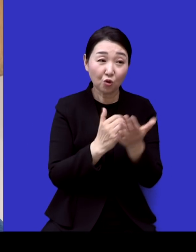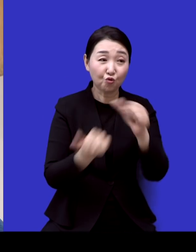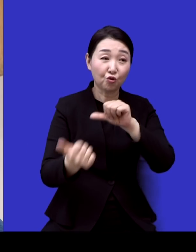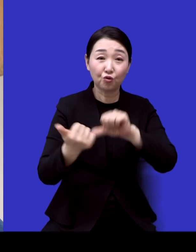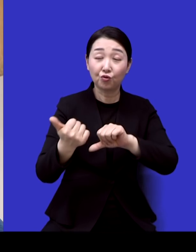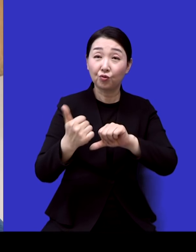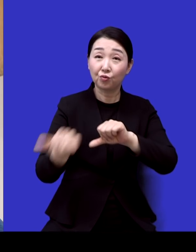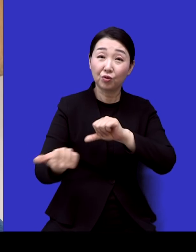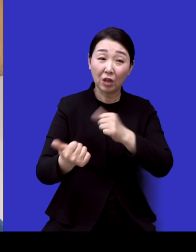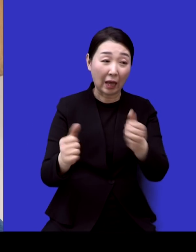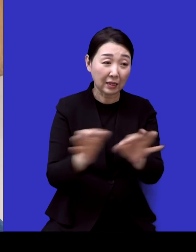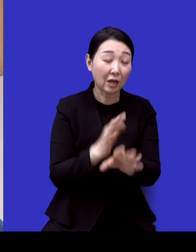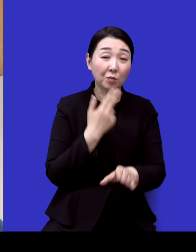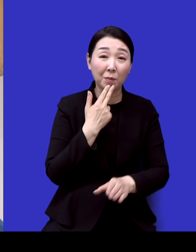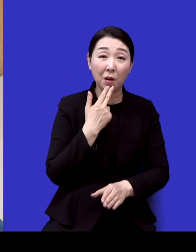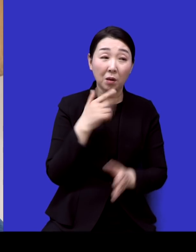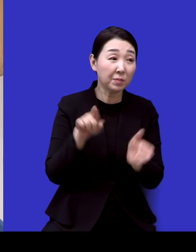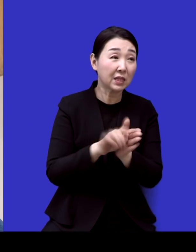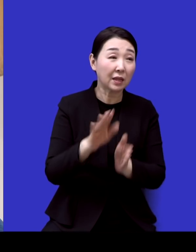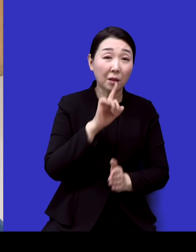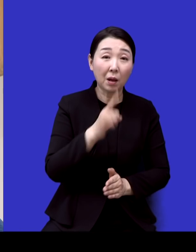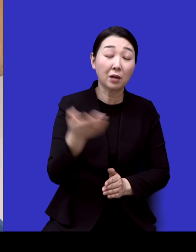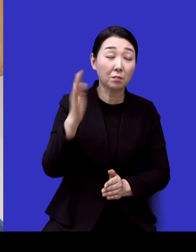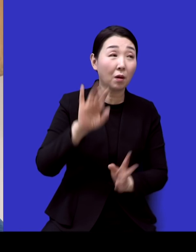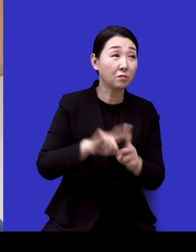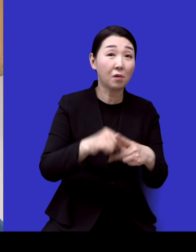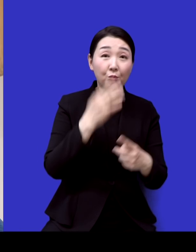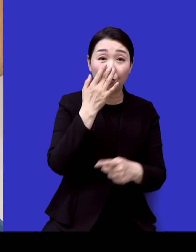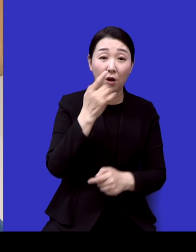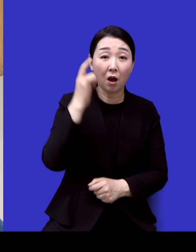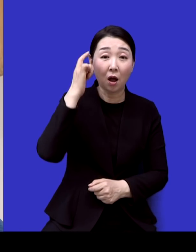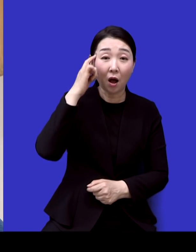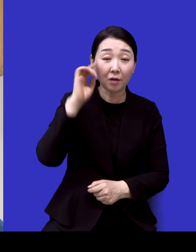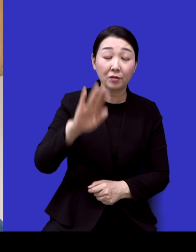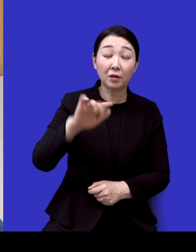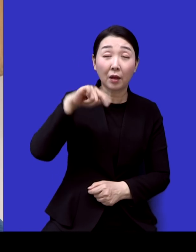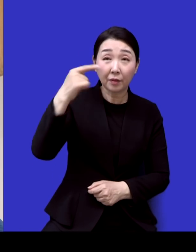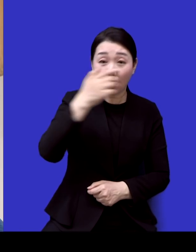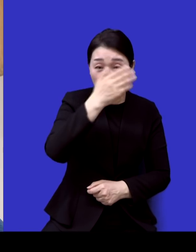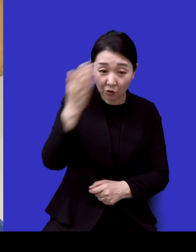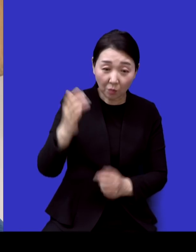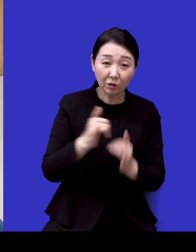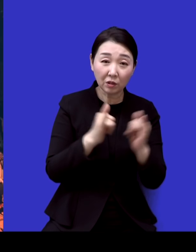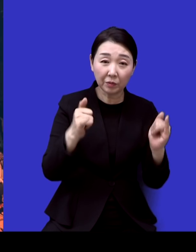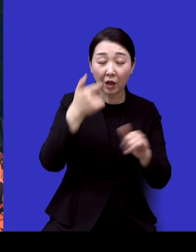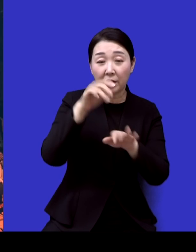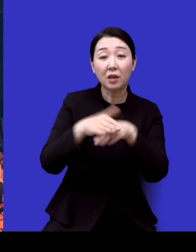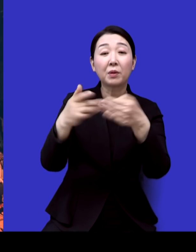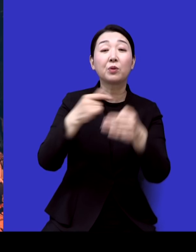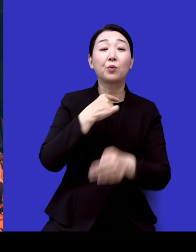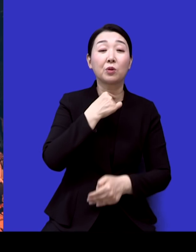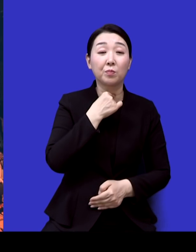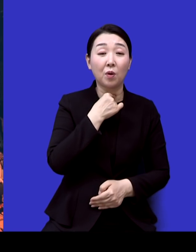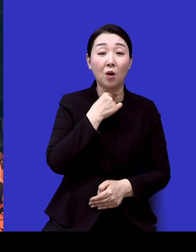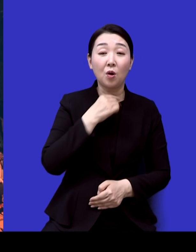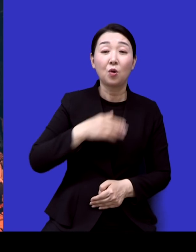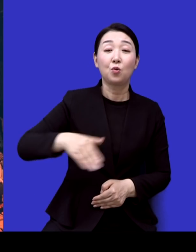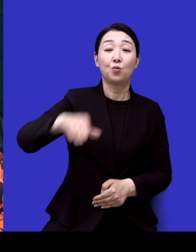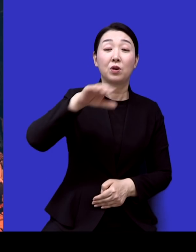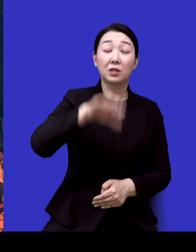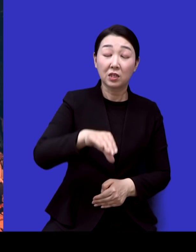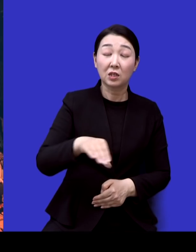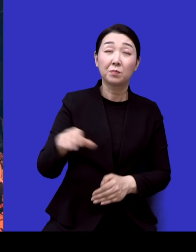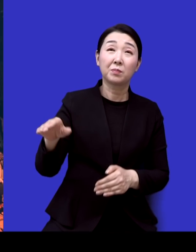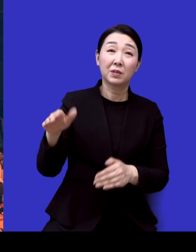이제 그게 이제 납득이 안 되는 거예요. 아니 이제 다음 세대는 예배하고 싶어. 우리가 그 장을 못 열어줬을